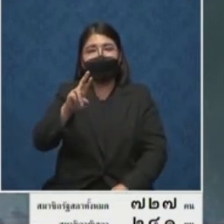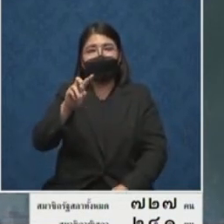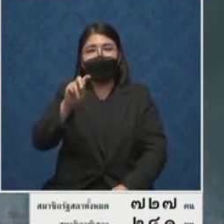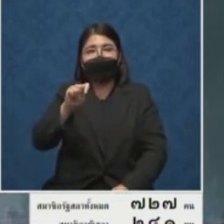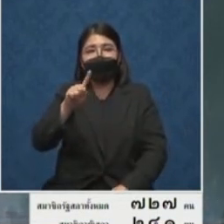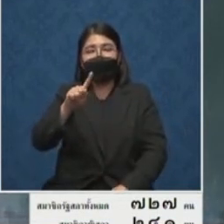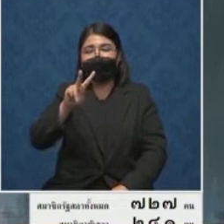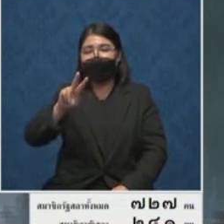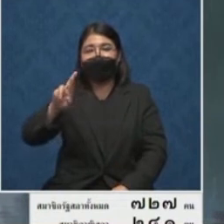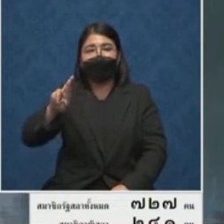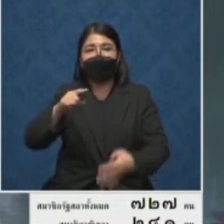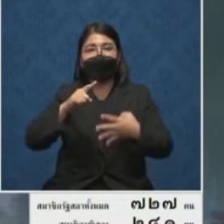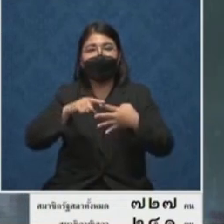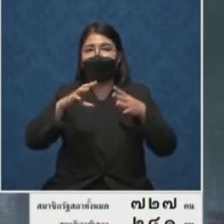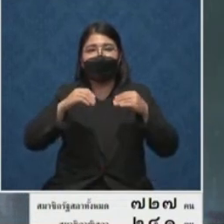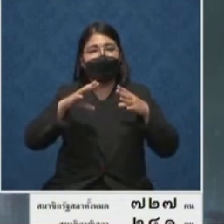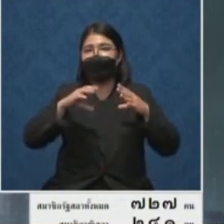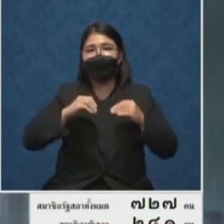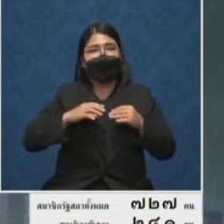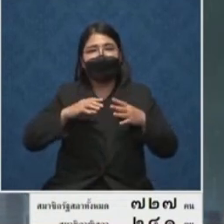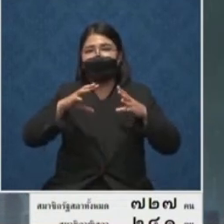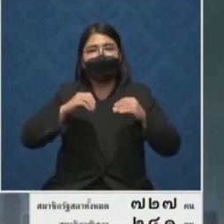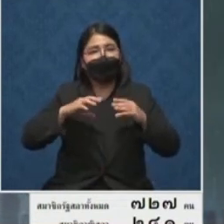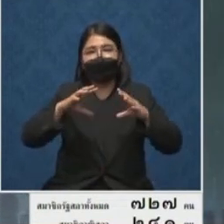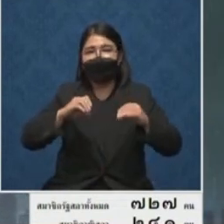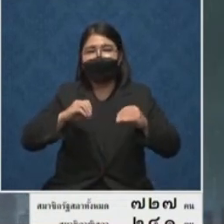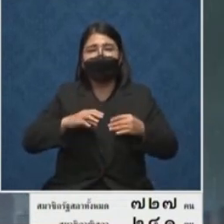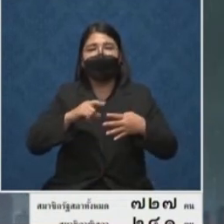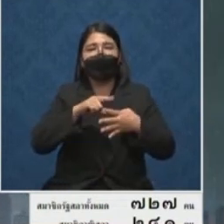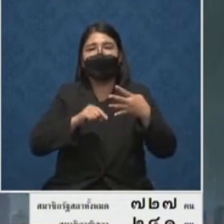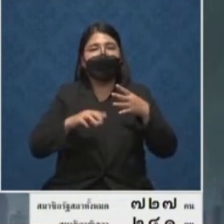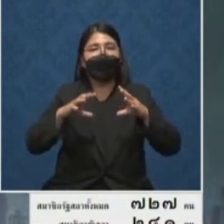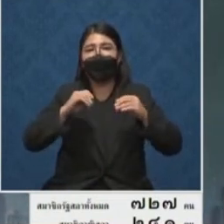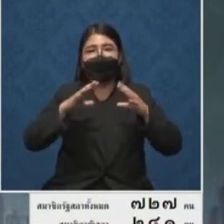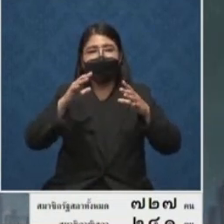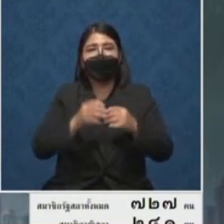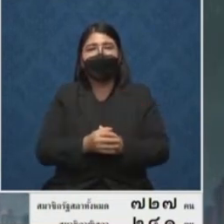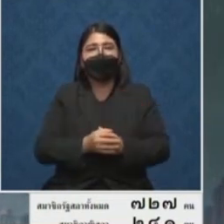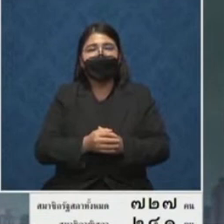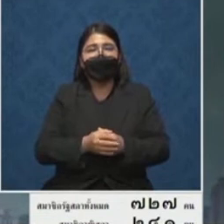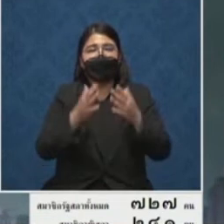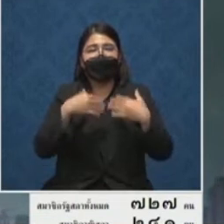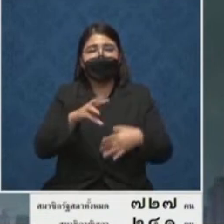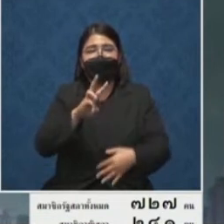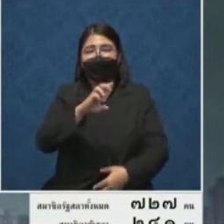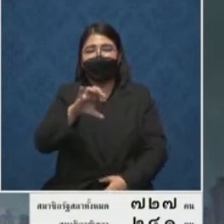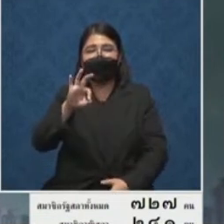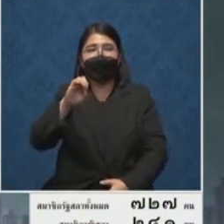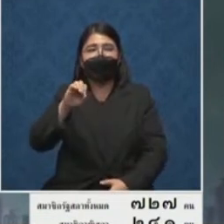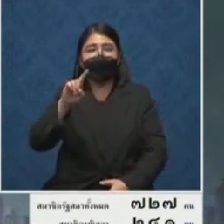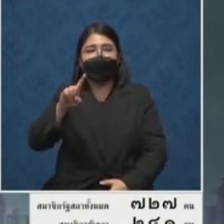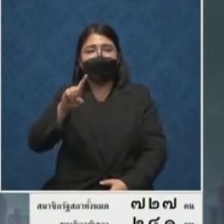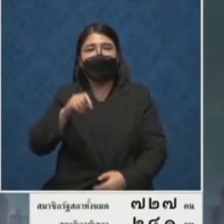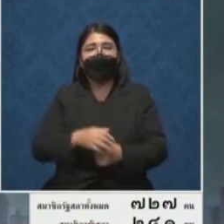690นายอัฐกรสิริรัตยากร 1ไม่รับหลักการ2ไม่รับหลักการ3ไม่รับหลักการ4ไม่รับหลักการครับ